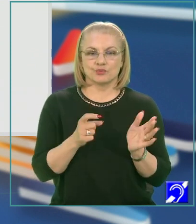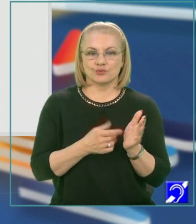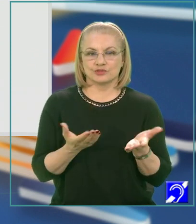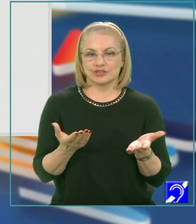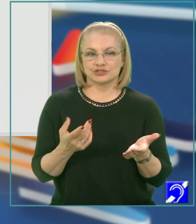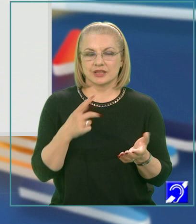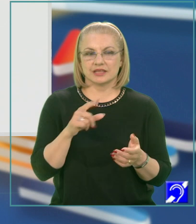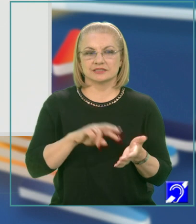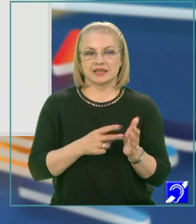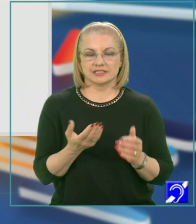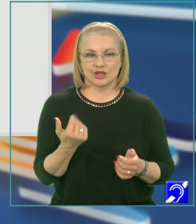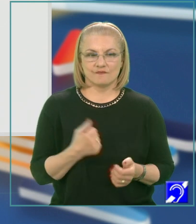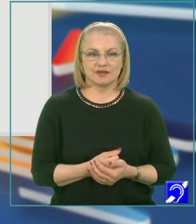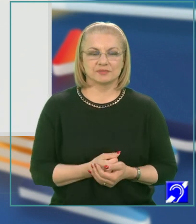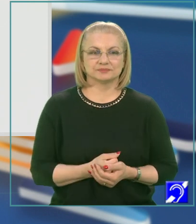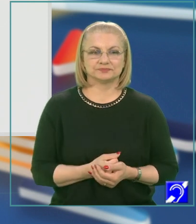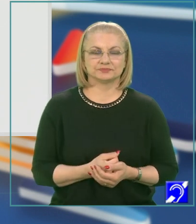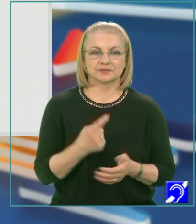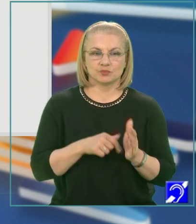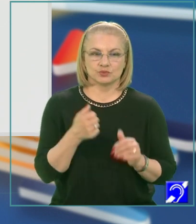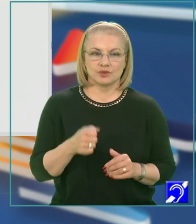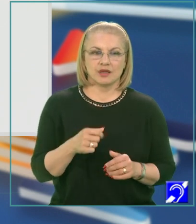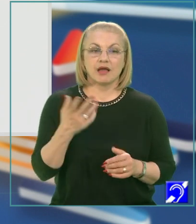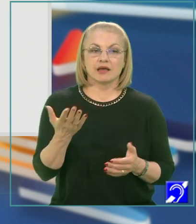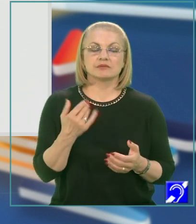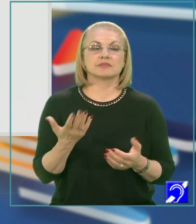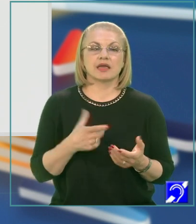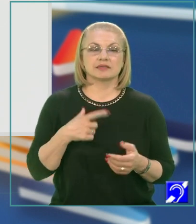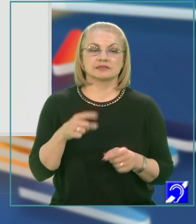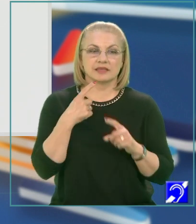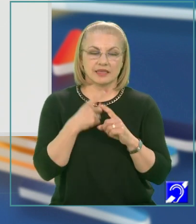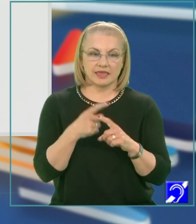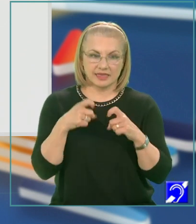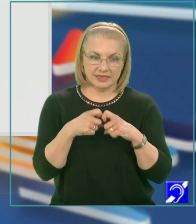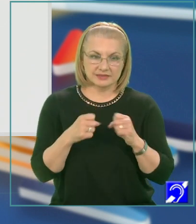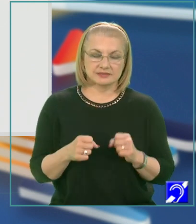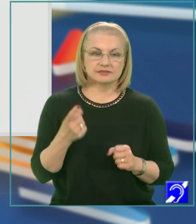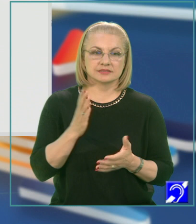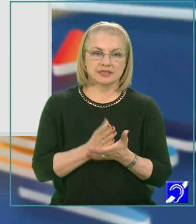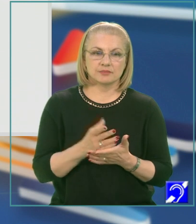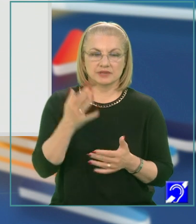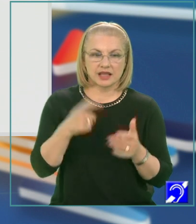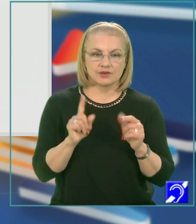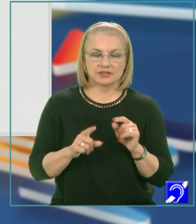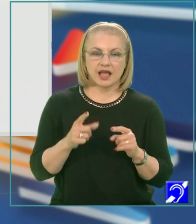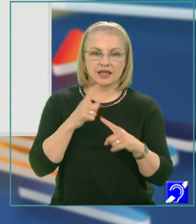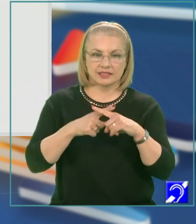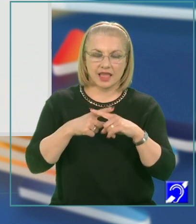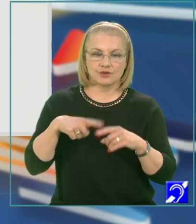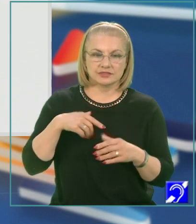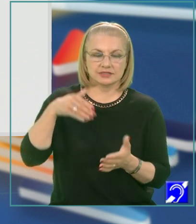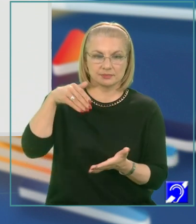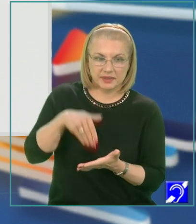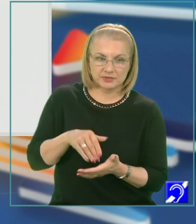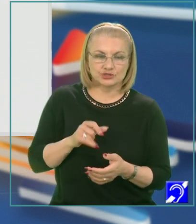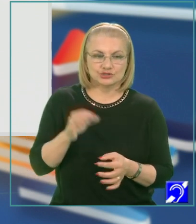solicită să le rezolvăm, să determinăm pe X, să stabilim prin calcul dacă diagonalele trapezului sunt perpendiculare și să